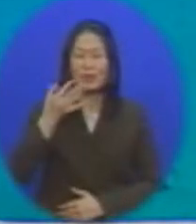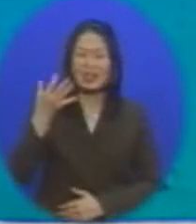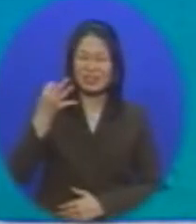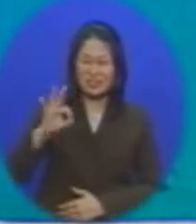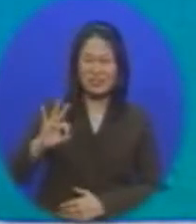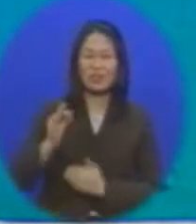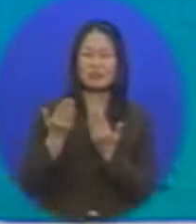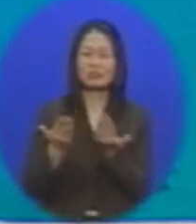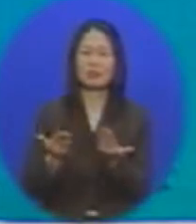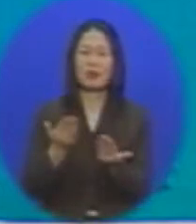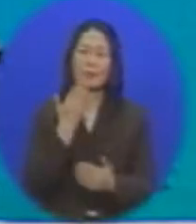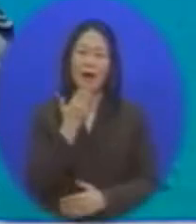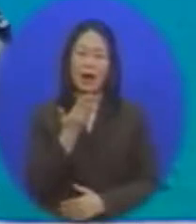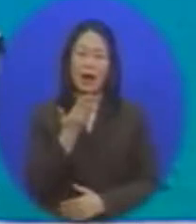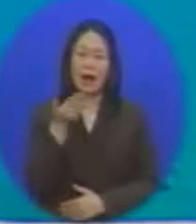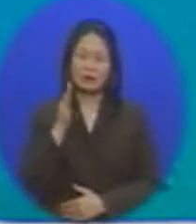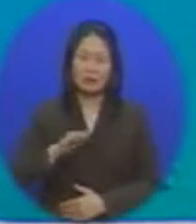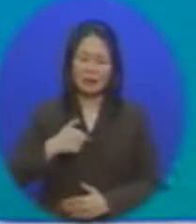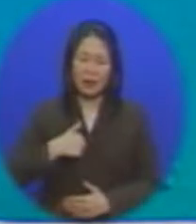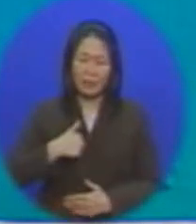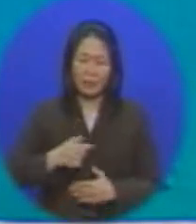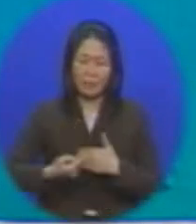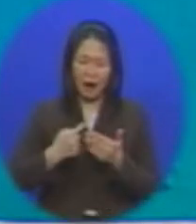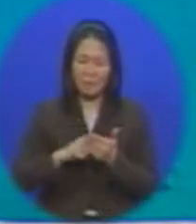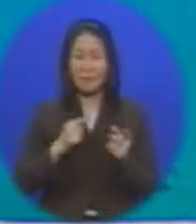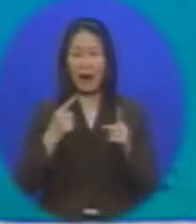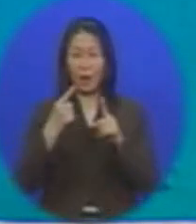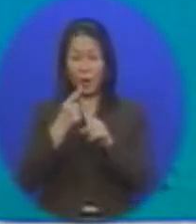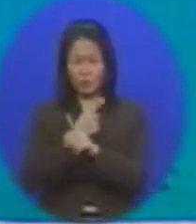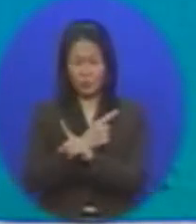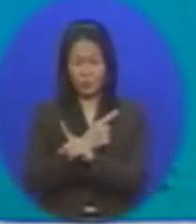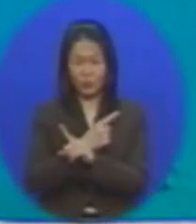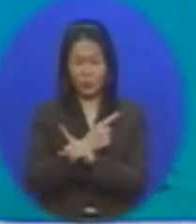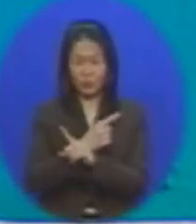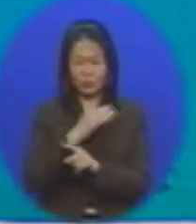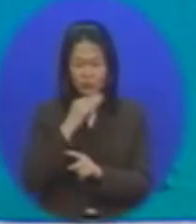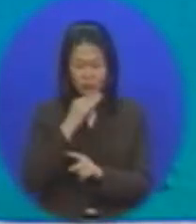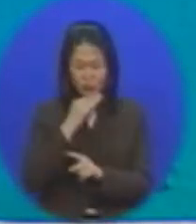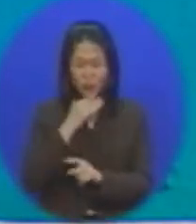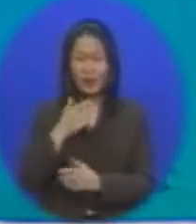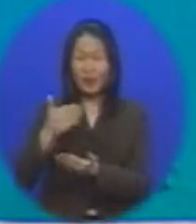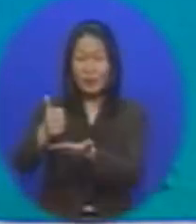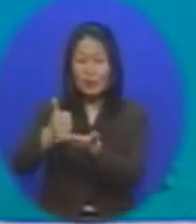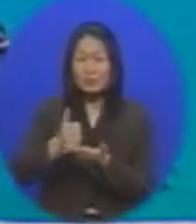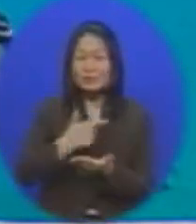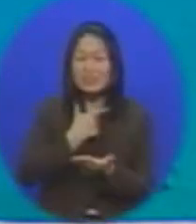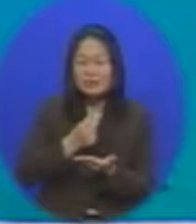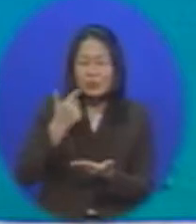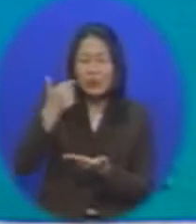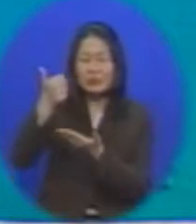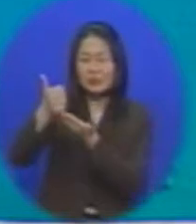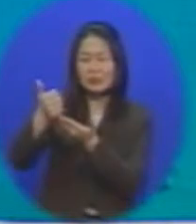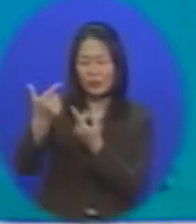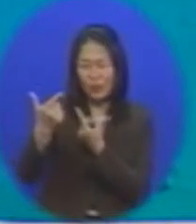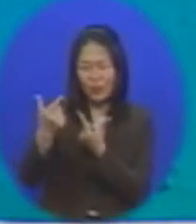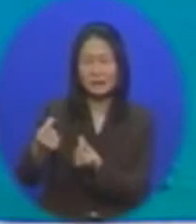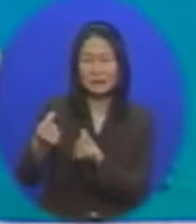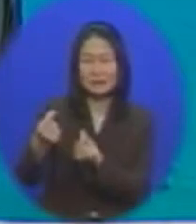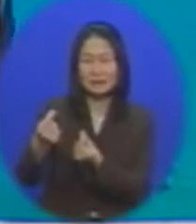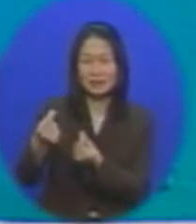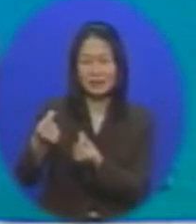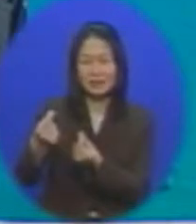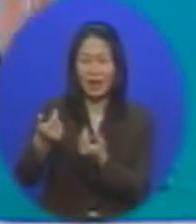있겠지만 내가 마음을 바꾸어서 내가 정말 모시기 원하는 그 목사님에게 하는 것처럼